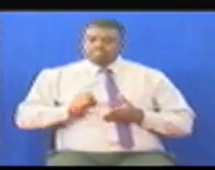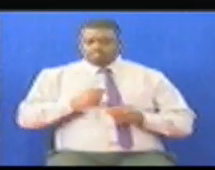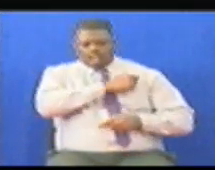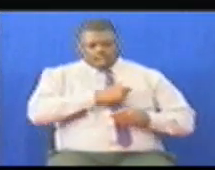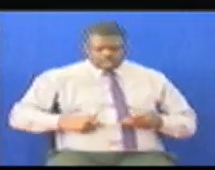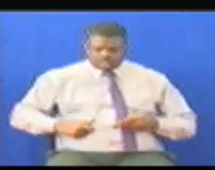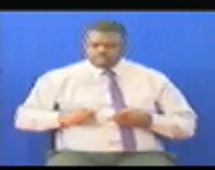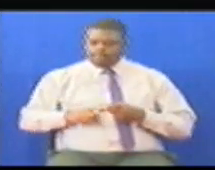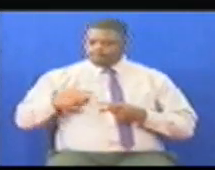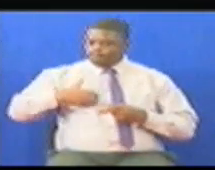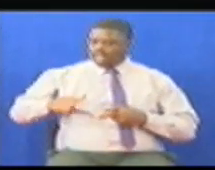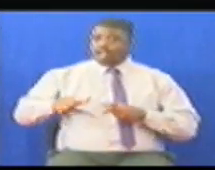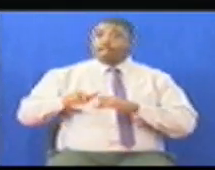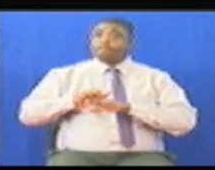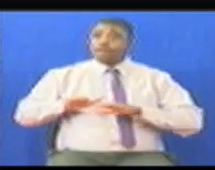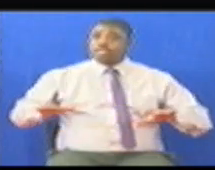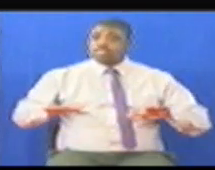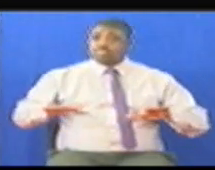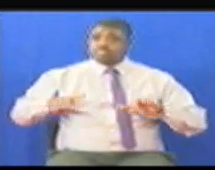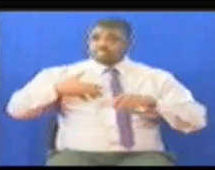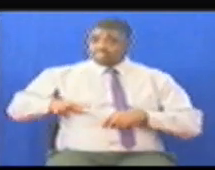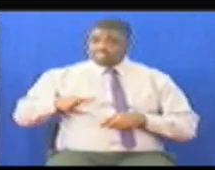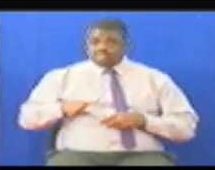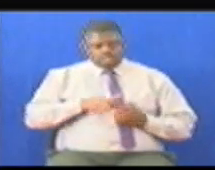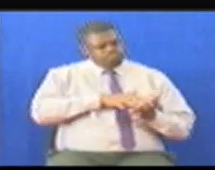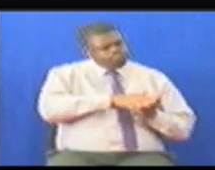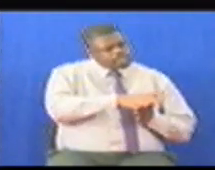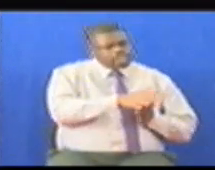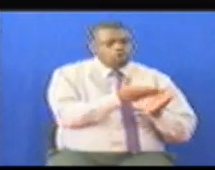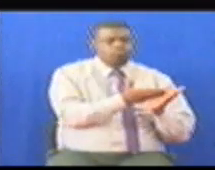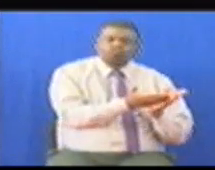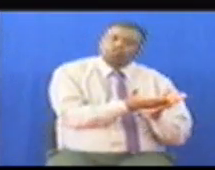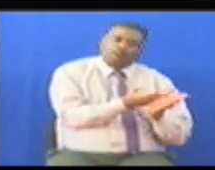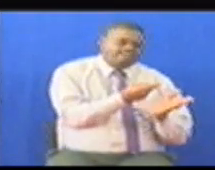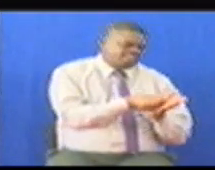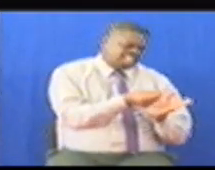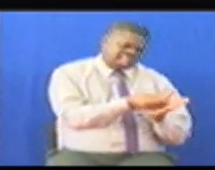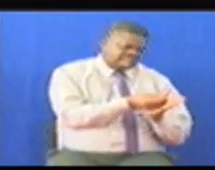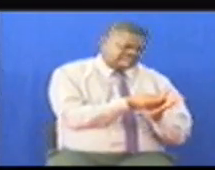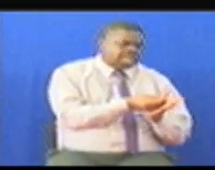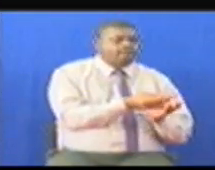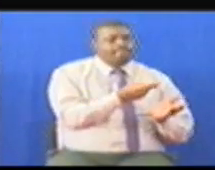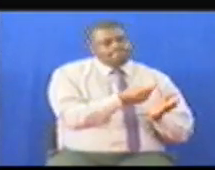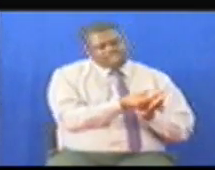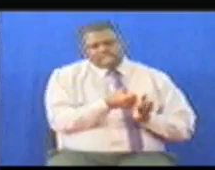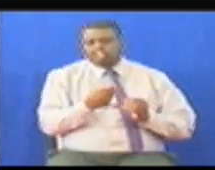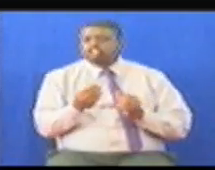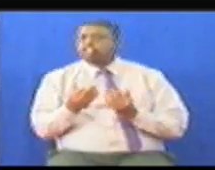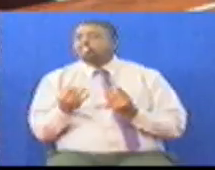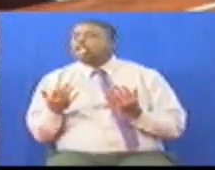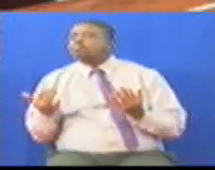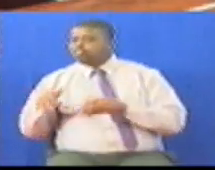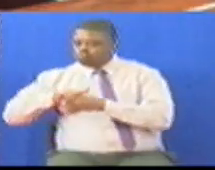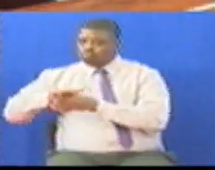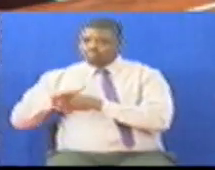ya Baraza la Mawaziri, tumeeleza fedha tuliomba kiasi gani, tumeeleza fedha ambazo zimetumika.